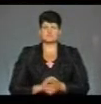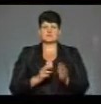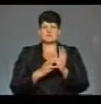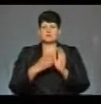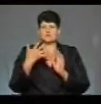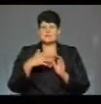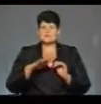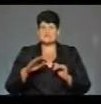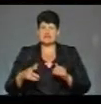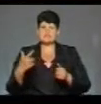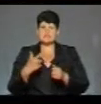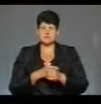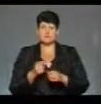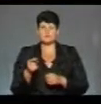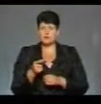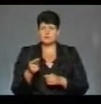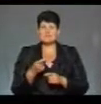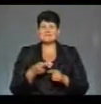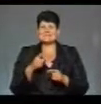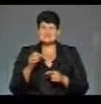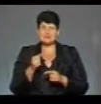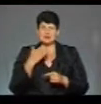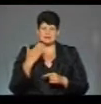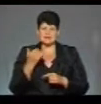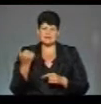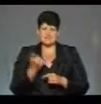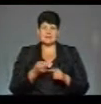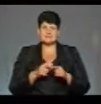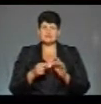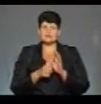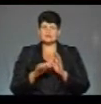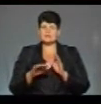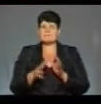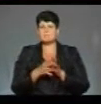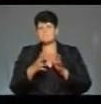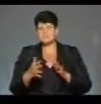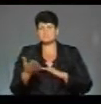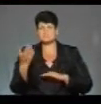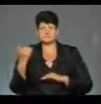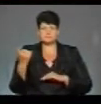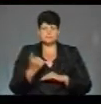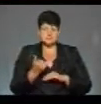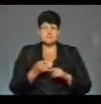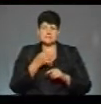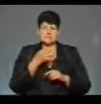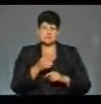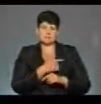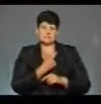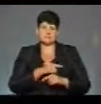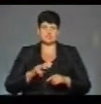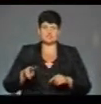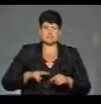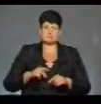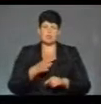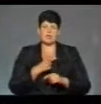ВісімсотП'ятдесят дітей вакцинували в Тернополі за останній тиждень. Це на 600 дітей більше, ніж попереднього, повідомив медичний директор з